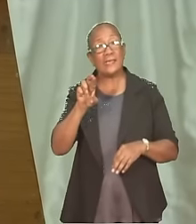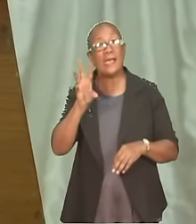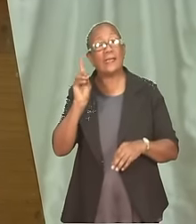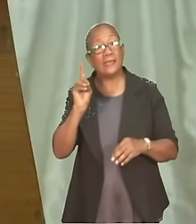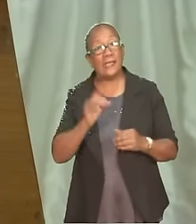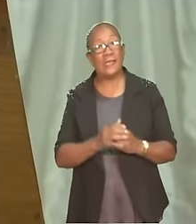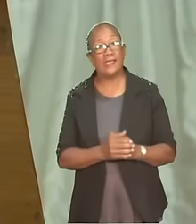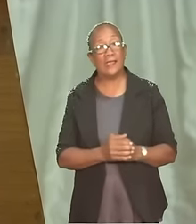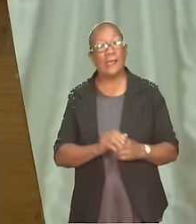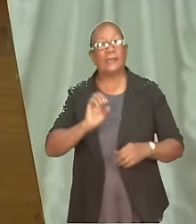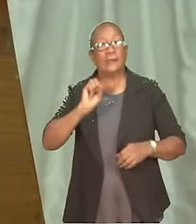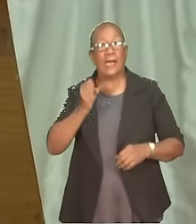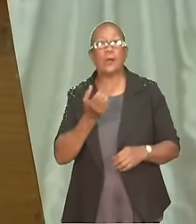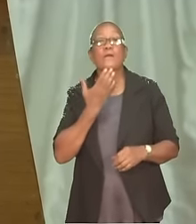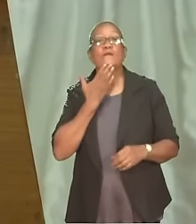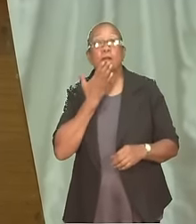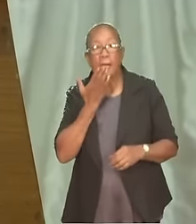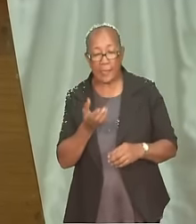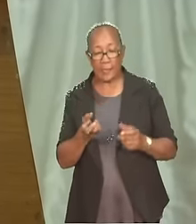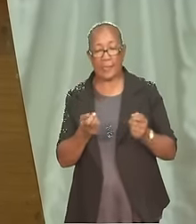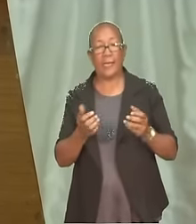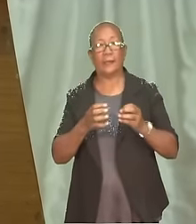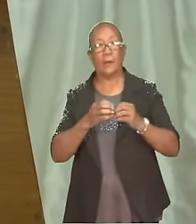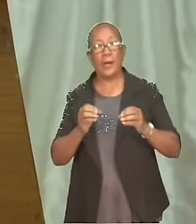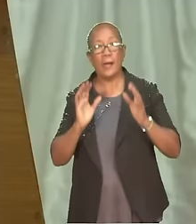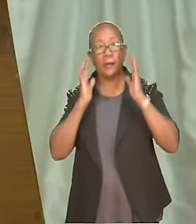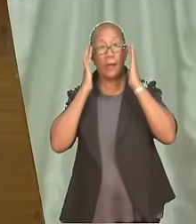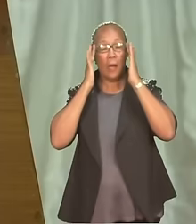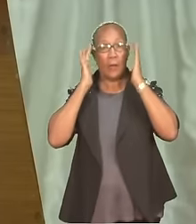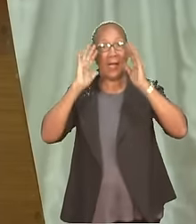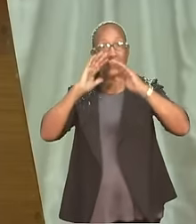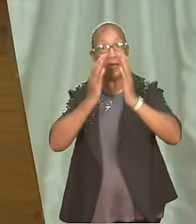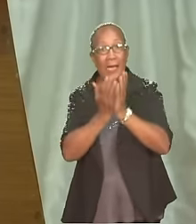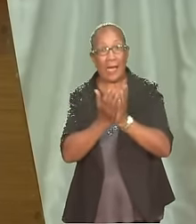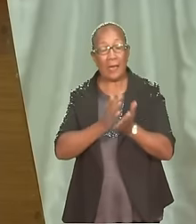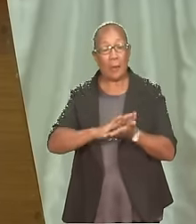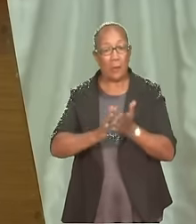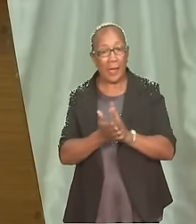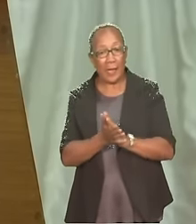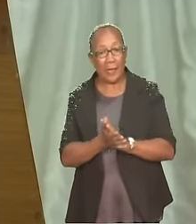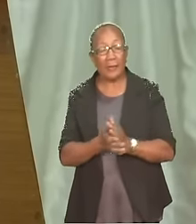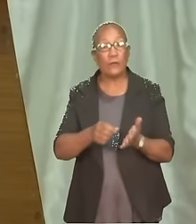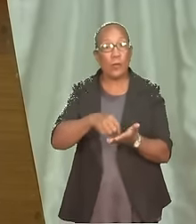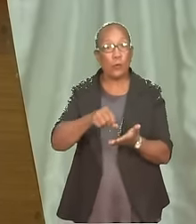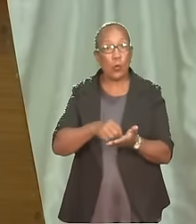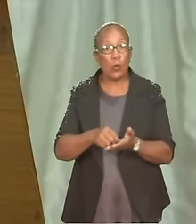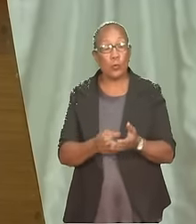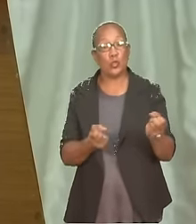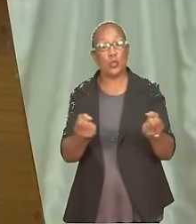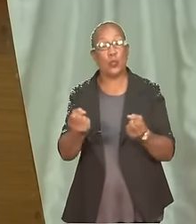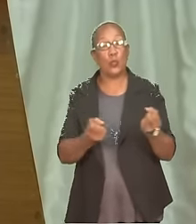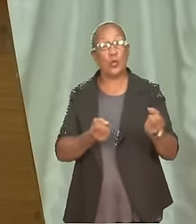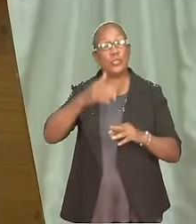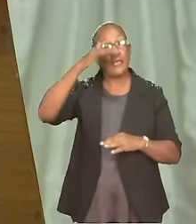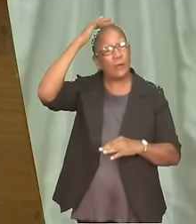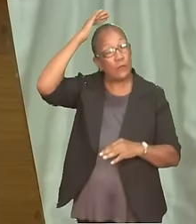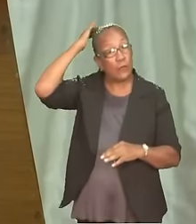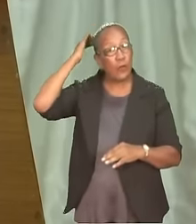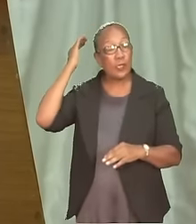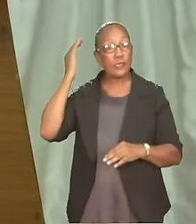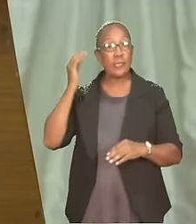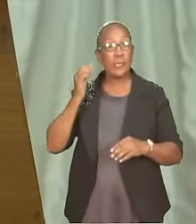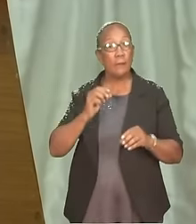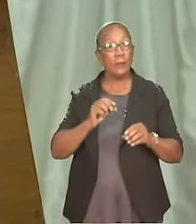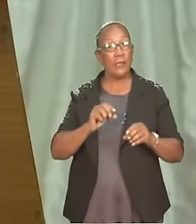En ik doe een beroep op die banken, maar al die marktverkopers, die buschauffeurs, die worstverkoper,